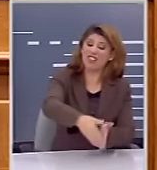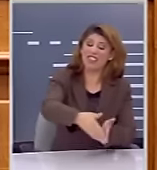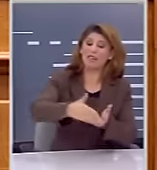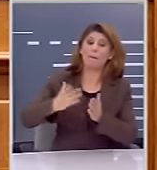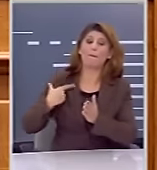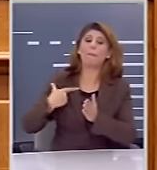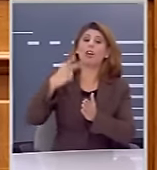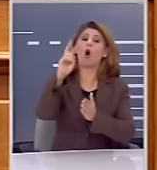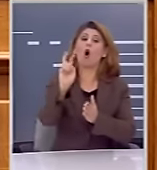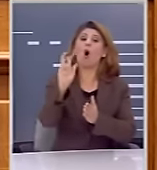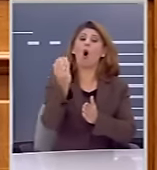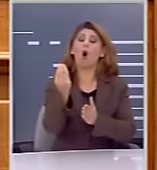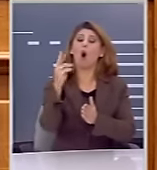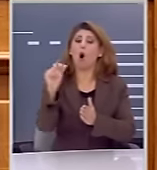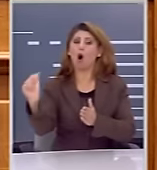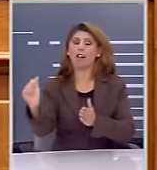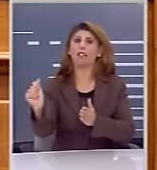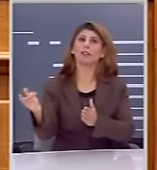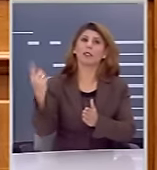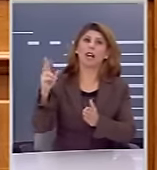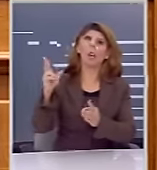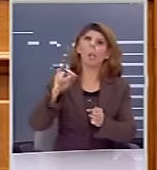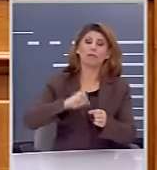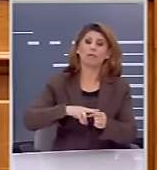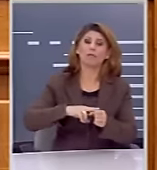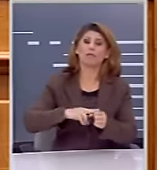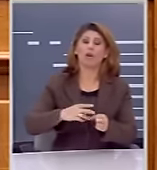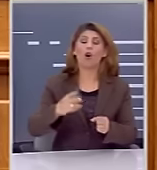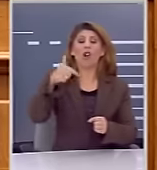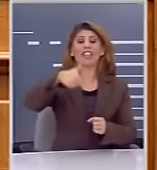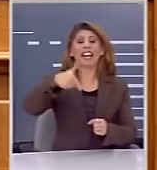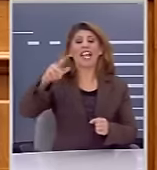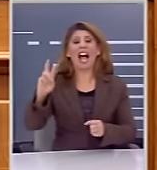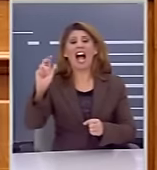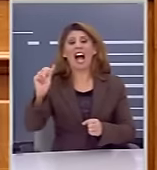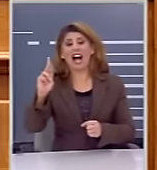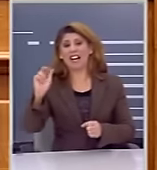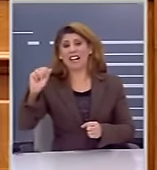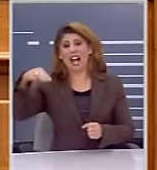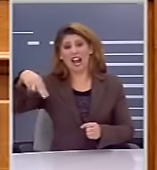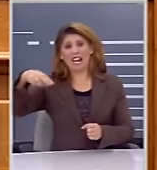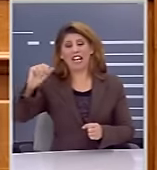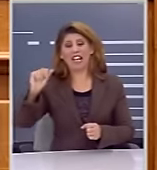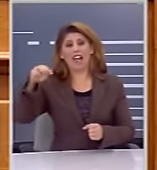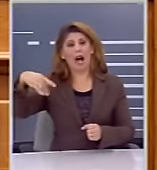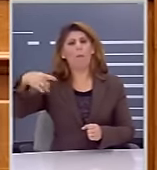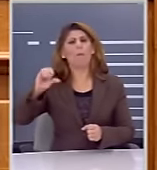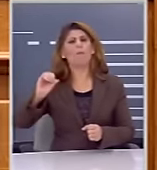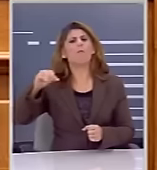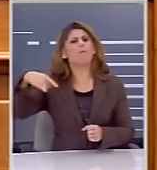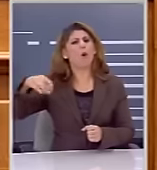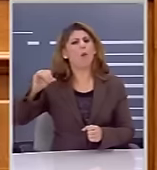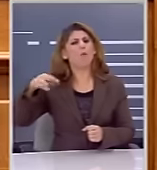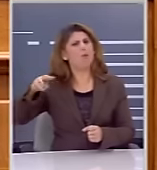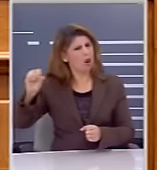ο Γεράσιμος Αρχένης και ο Μακαρίτης, ο Γιάννης ο Χαραλαμπόπουλος, τέτοιου είδους κινήσεις είχαν κάνει.